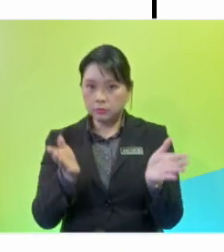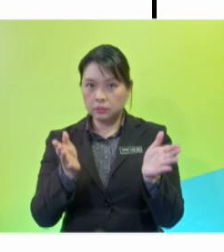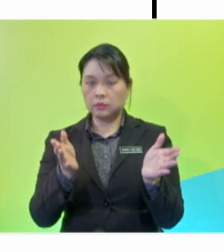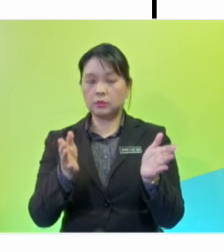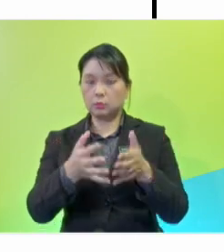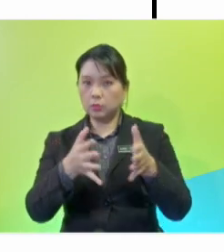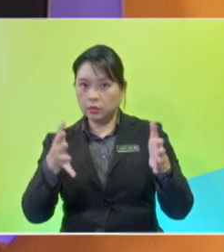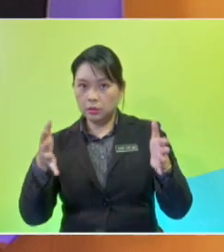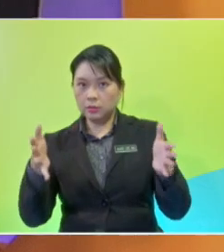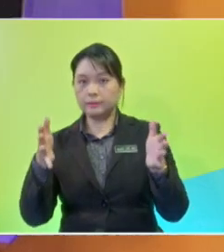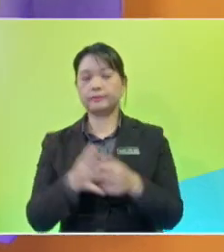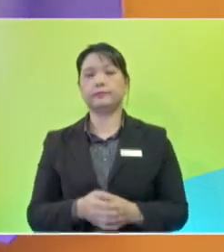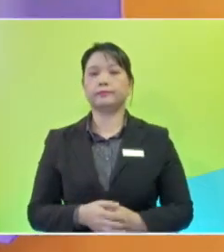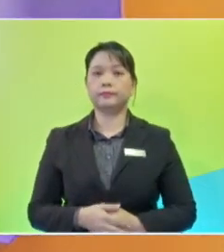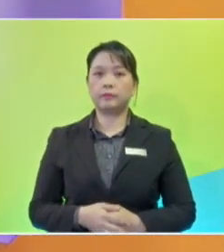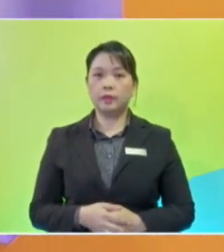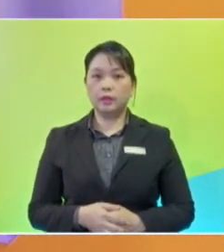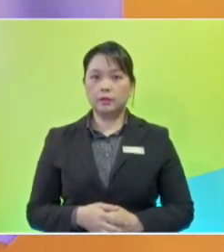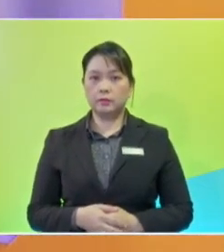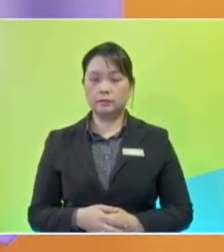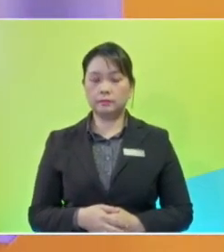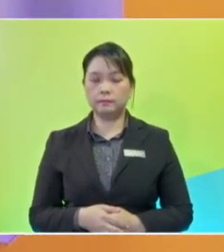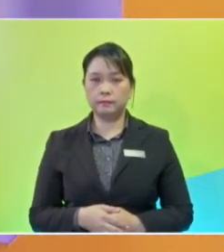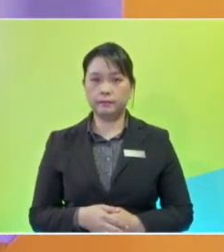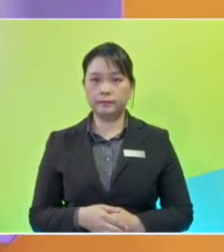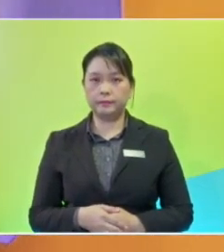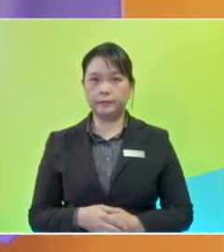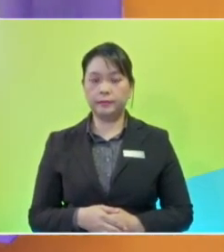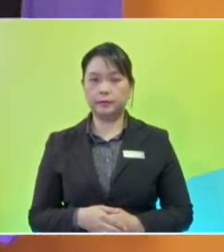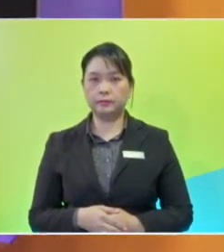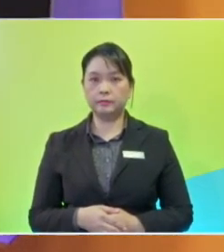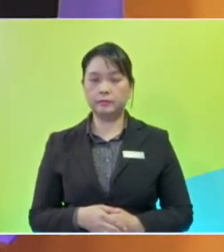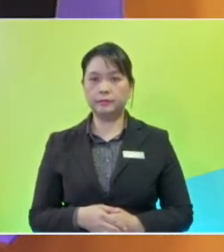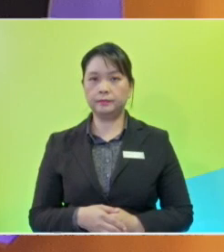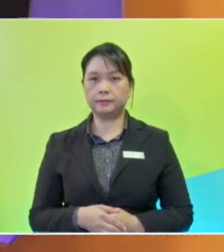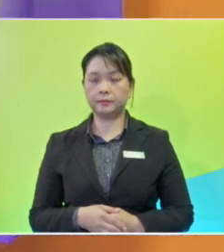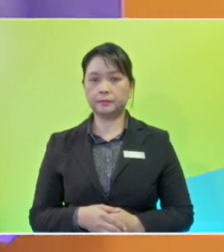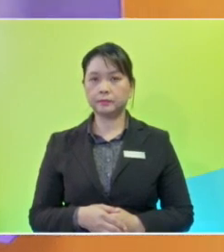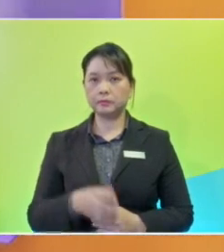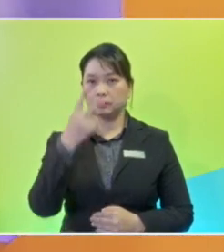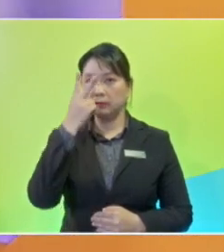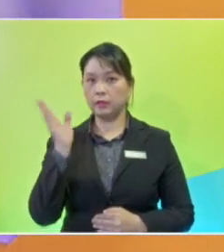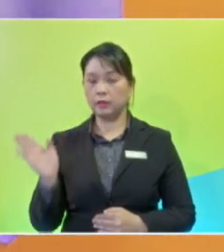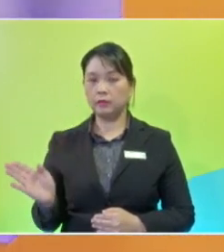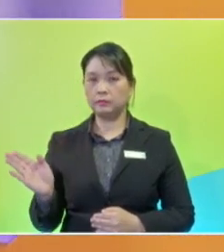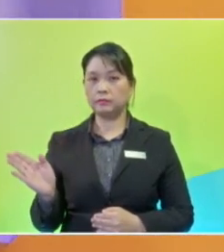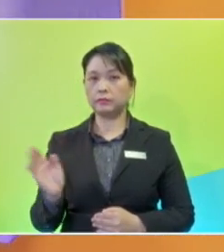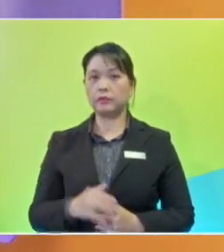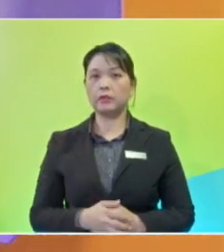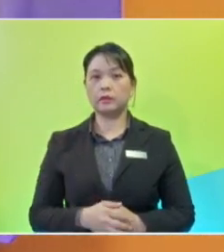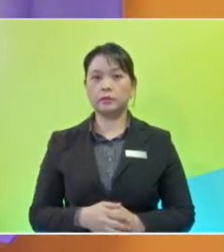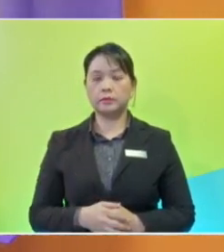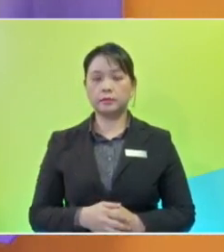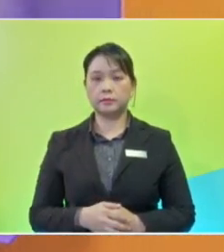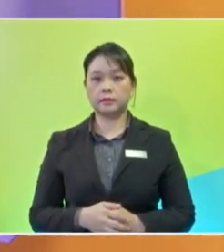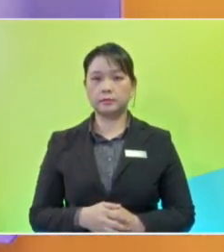M + 3 M + 3 depan kamu kembangkan kita kembangkan pula lagi 3 itu 3 udara m² maka dia